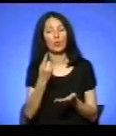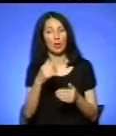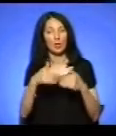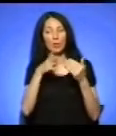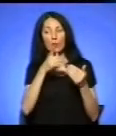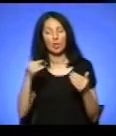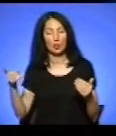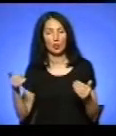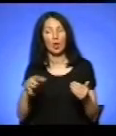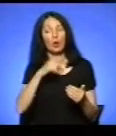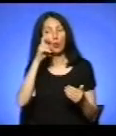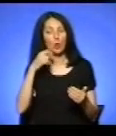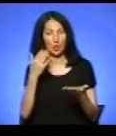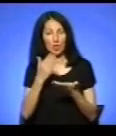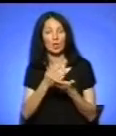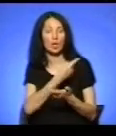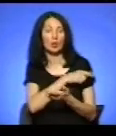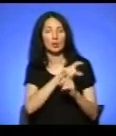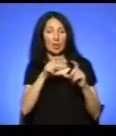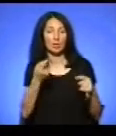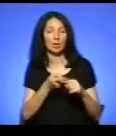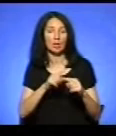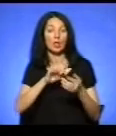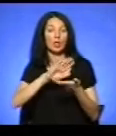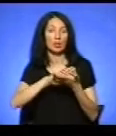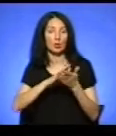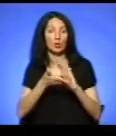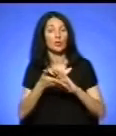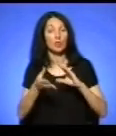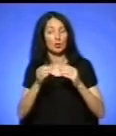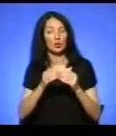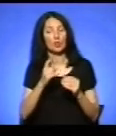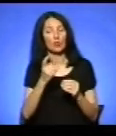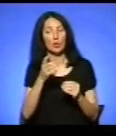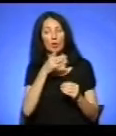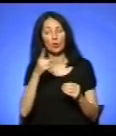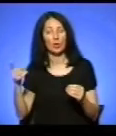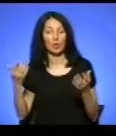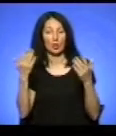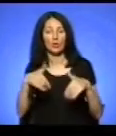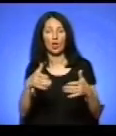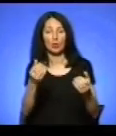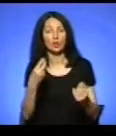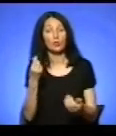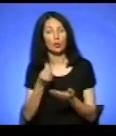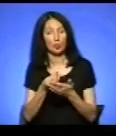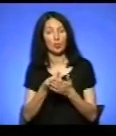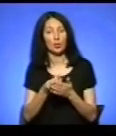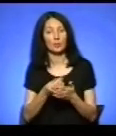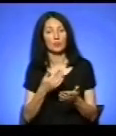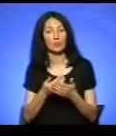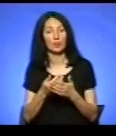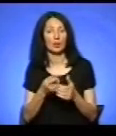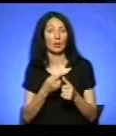є заклади, так. Є заклади, які уклали в першій хвилі, і вони отримують фінансування вже відповідно, як ви говорили, гроші ходять